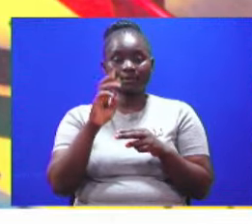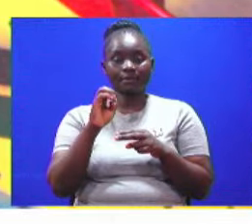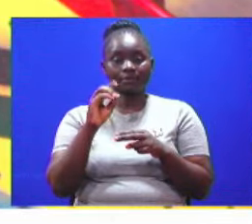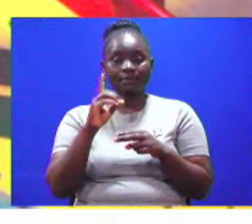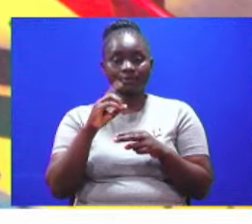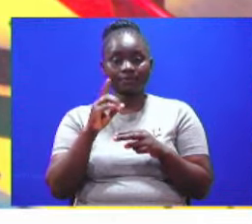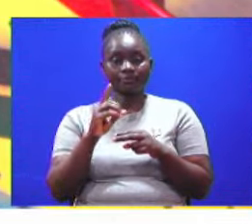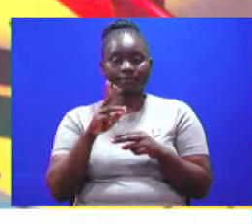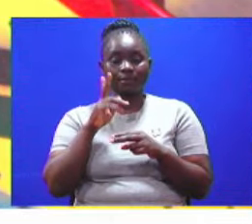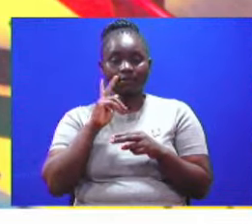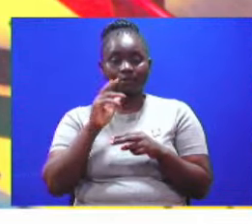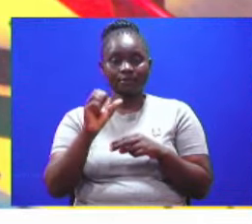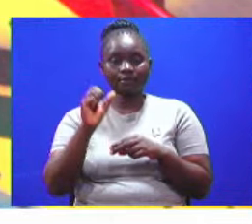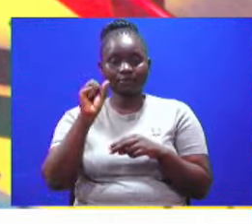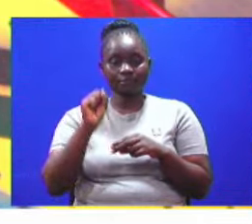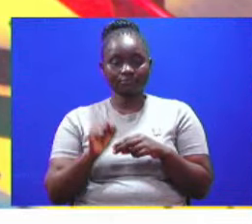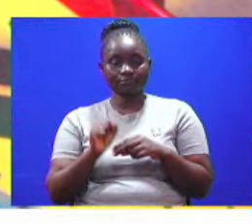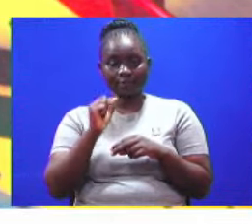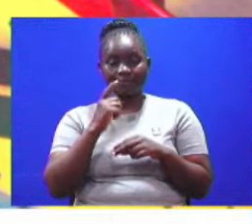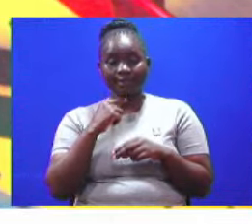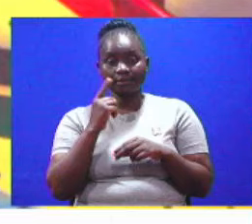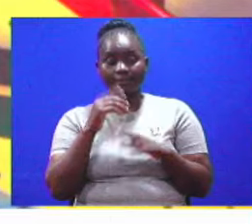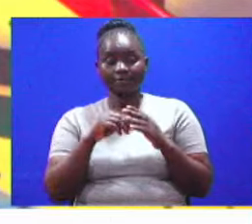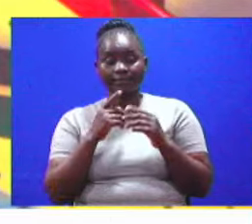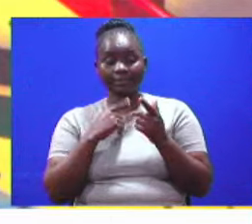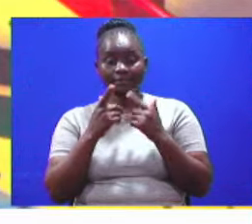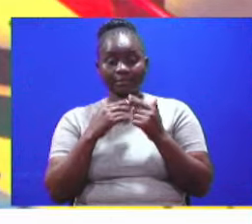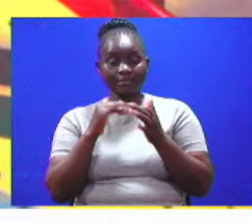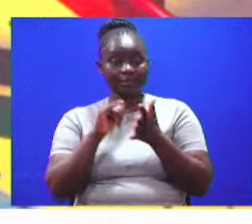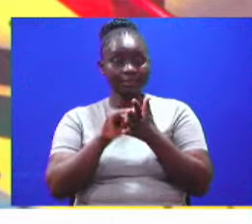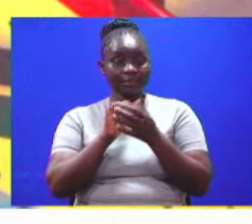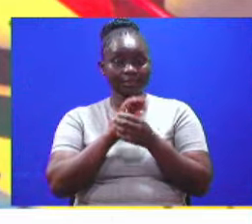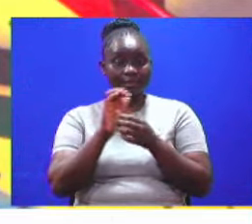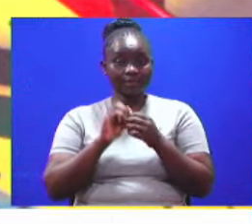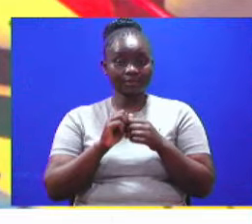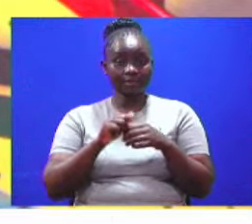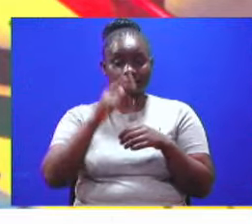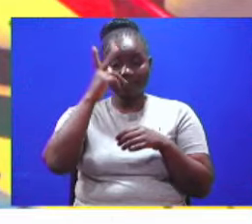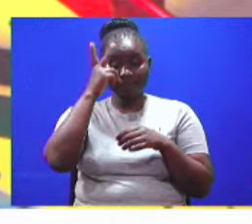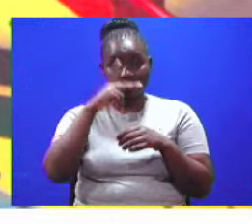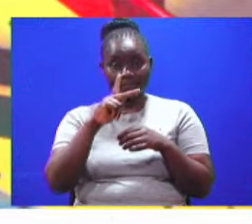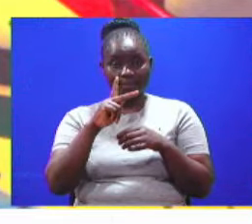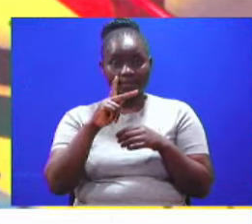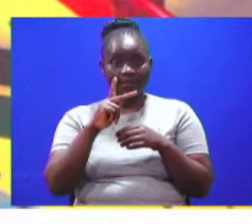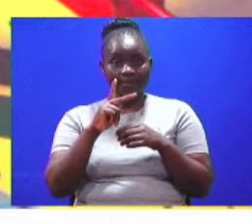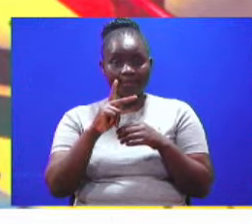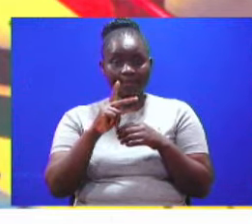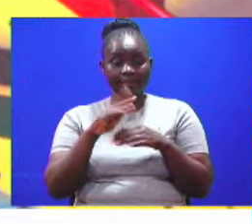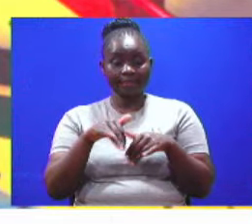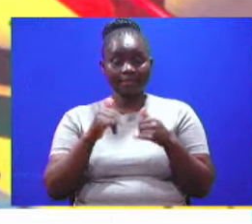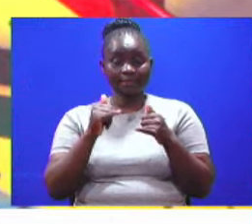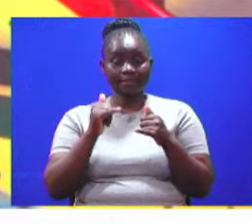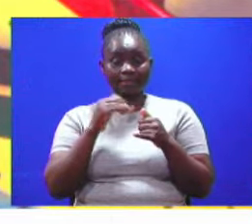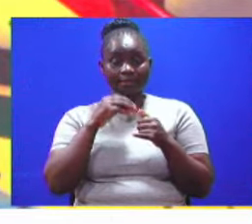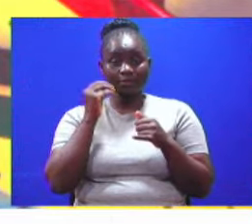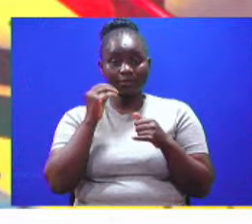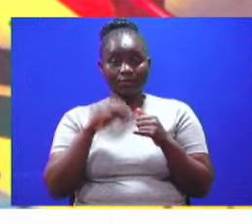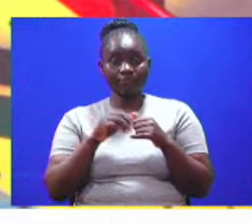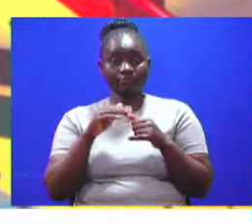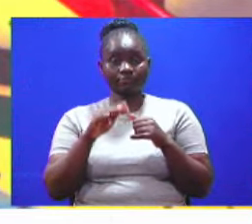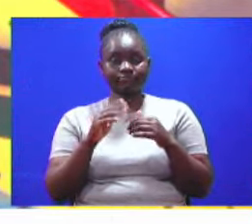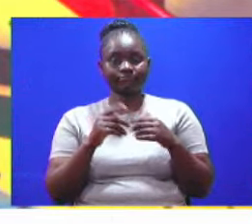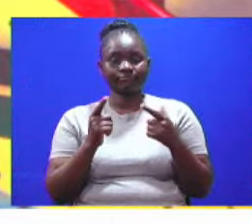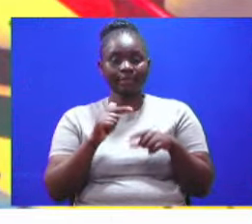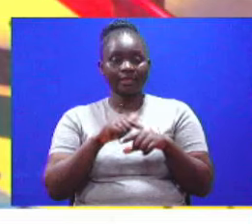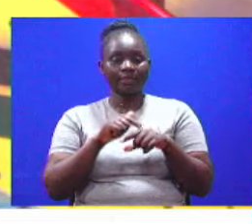ya Kisii South ya rekoba gwesokia na goteba na kuburia abaiboli banyare koba bago tigara muna bana babonga chinga kichi skuru